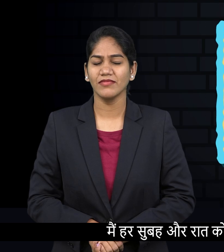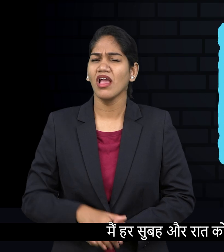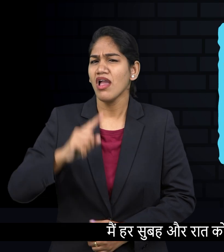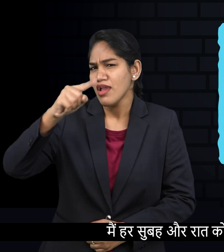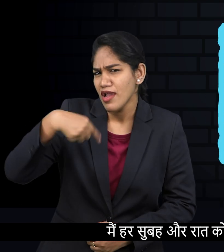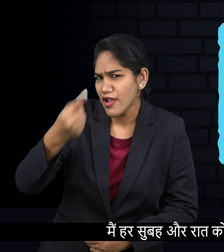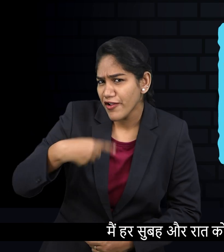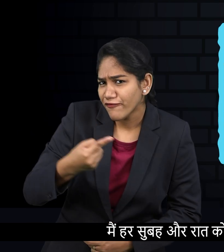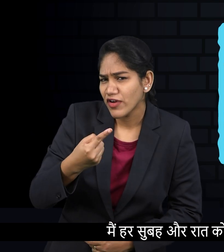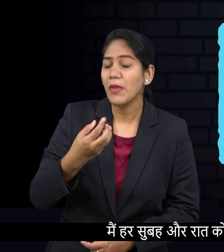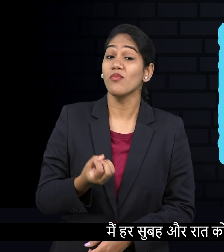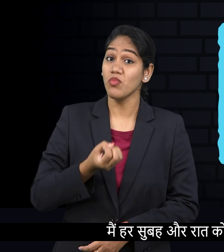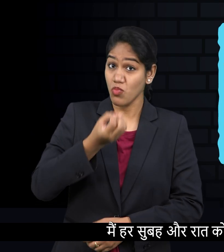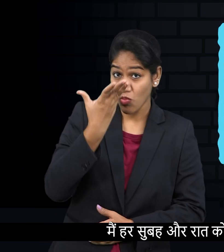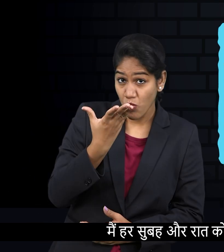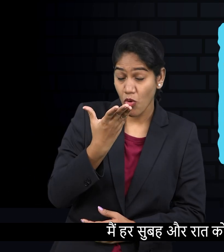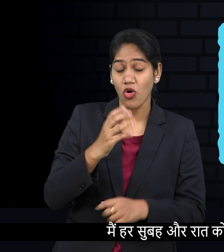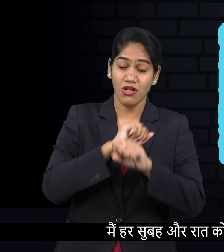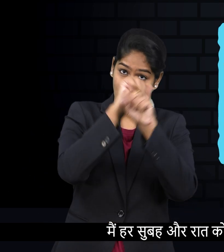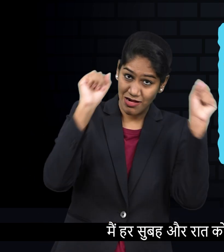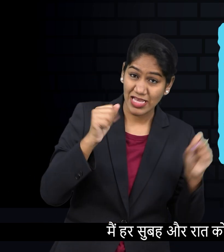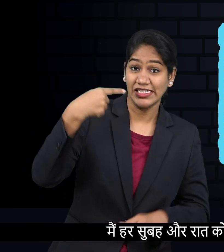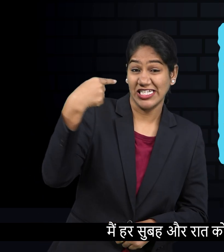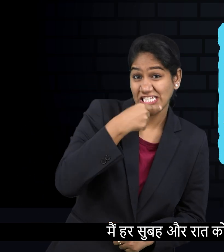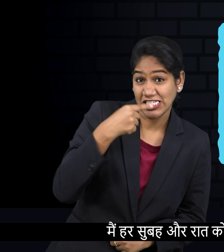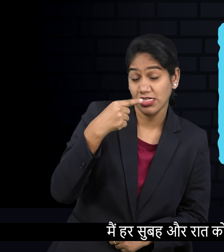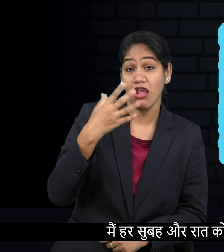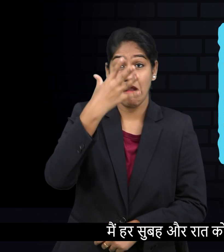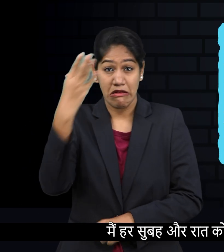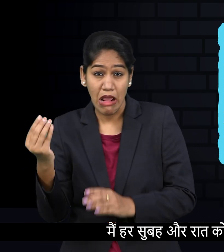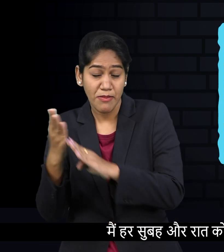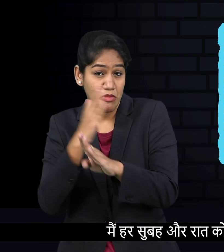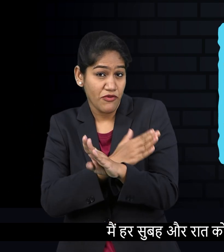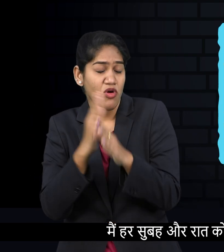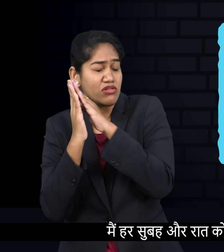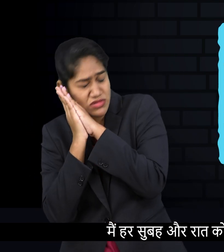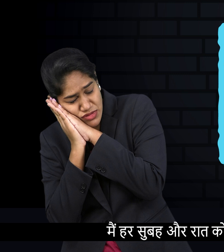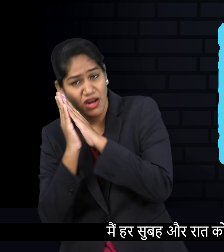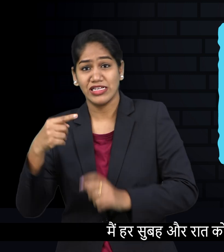मैं हर सुबह और रात को सोने से पहले अपने दांत ब्रश करता हूँ।